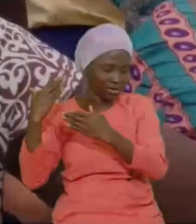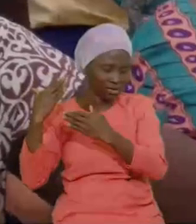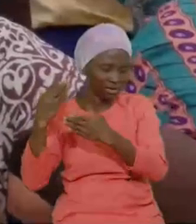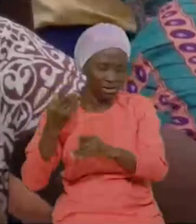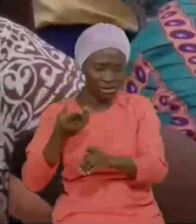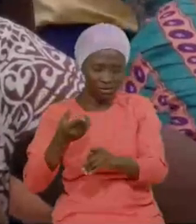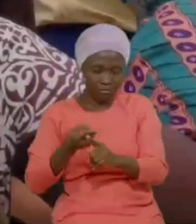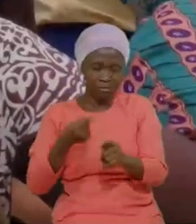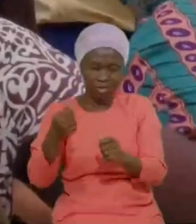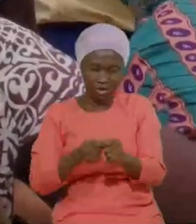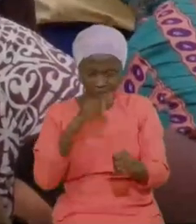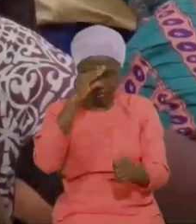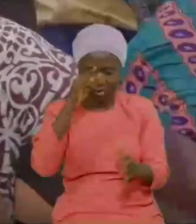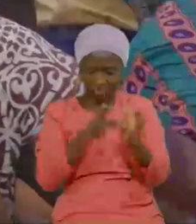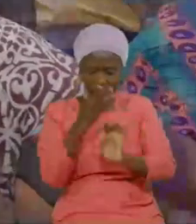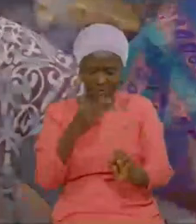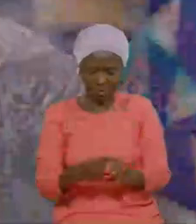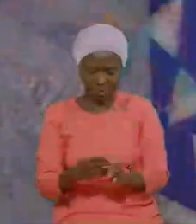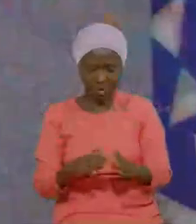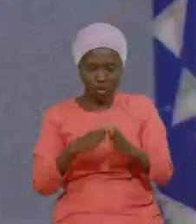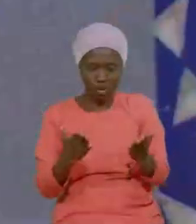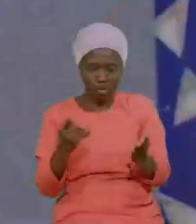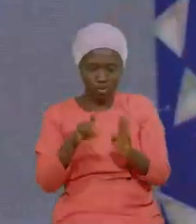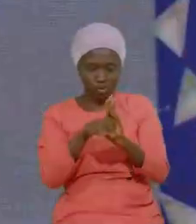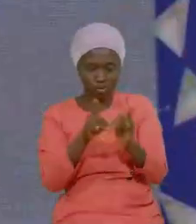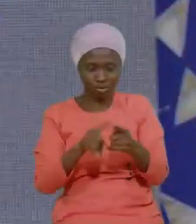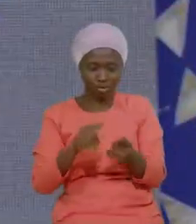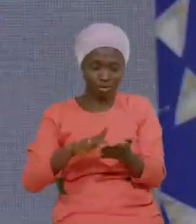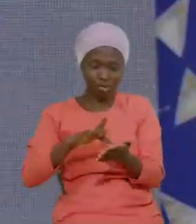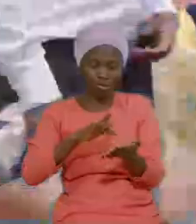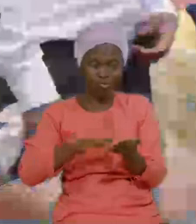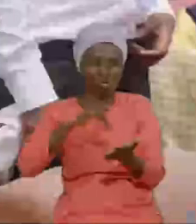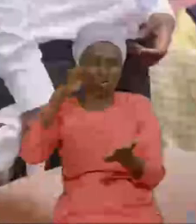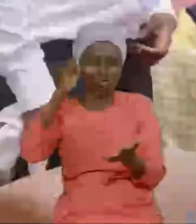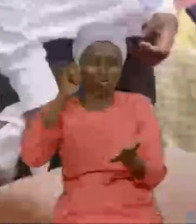Il faut bloquer le passé dans chaque esprit.